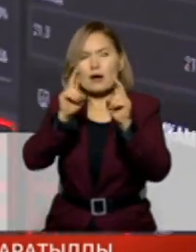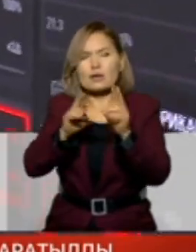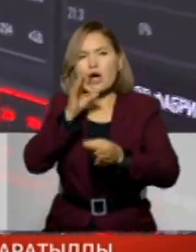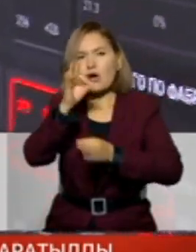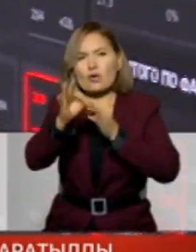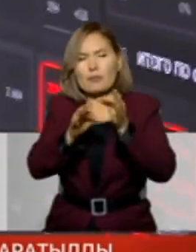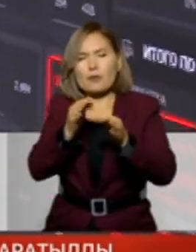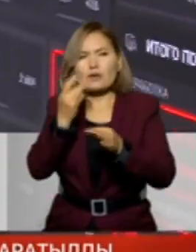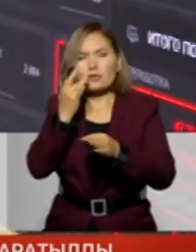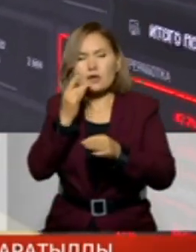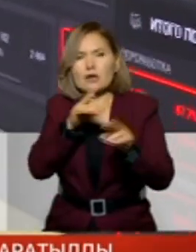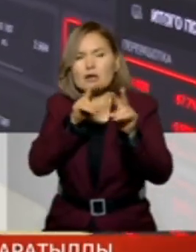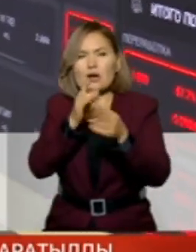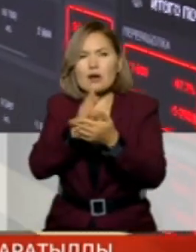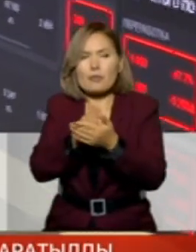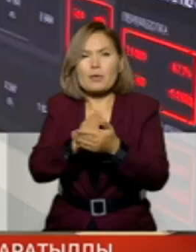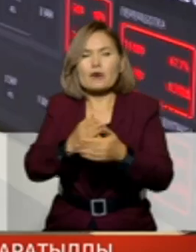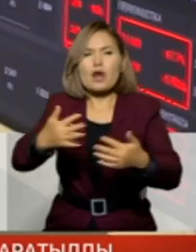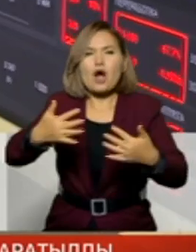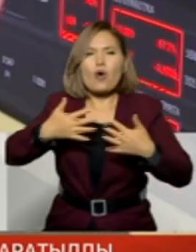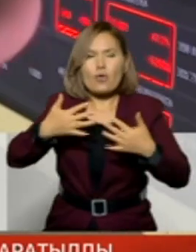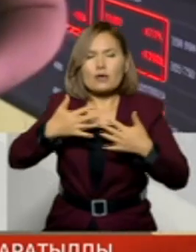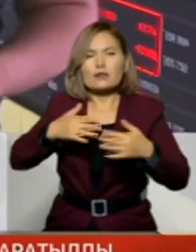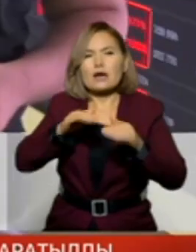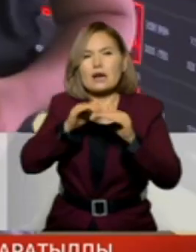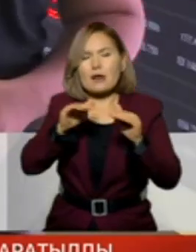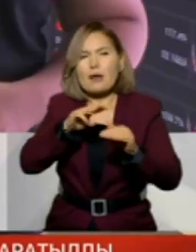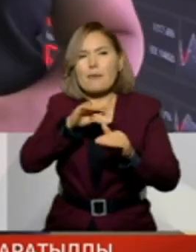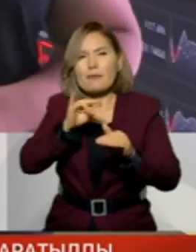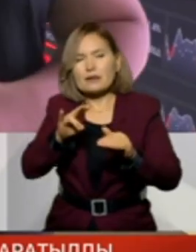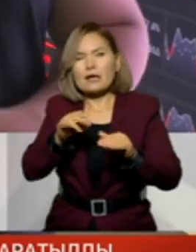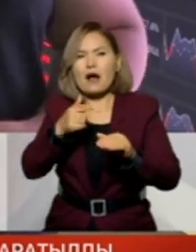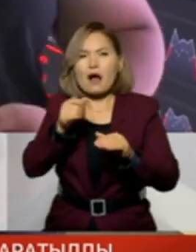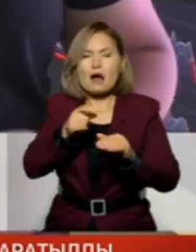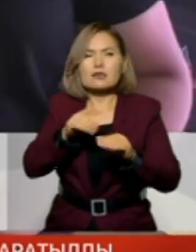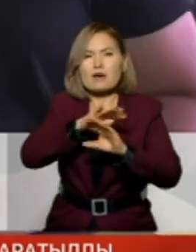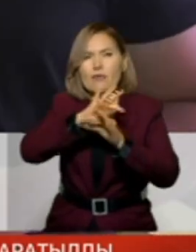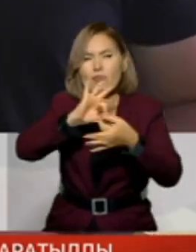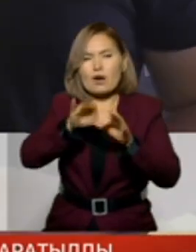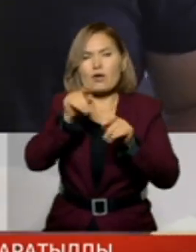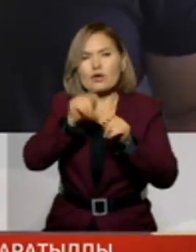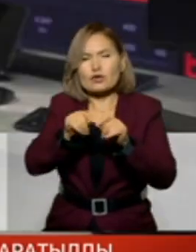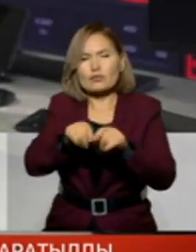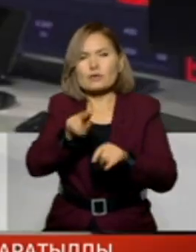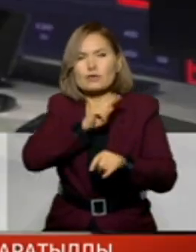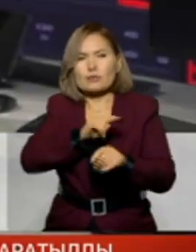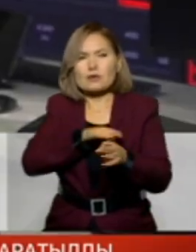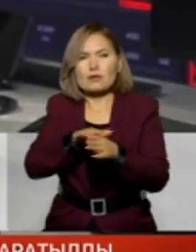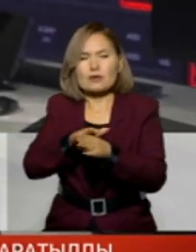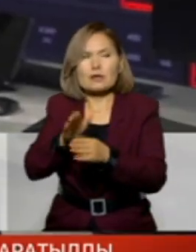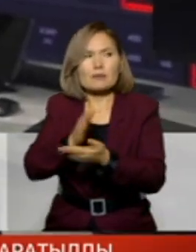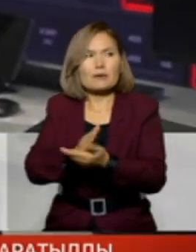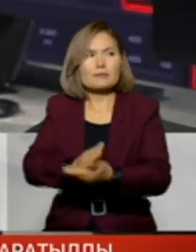бақылап отырады. Одан бөлек оттегі деңгейі мен метан концентрациясын өлшеу жұмыстары да бар.